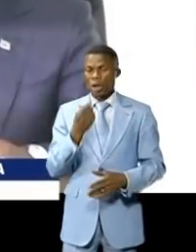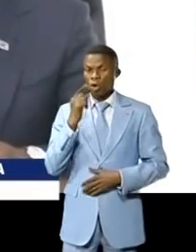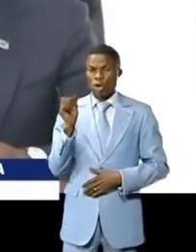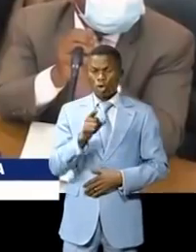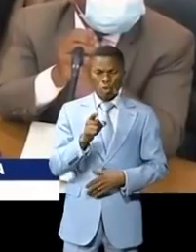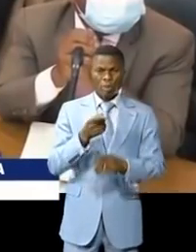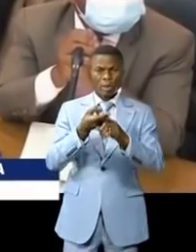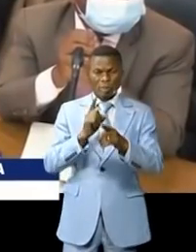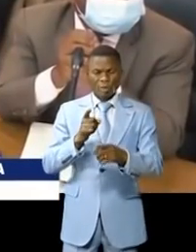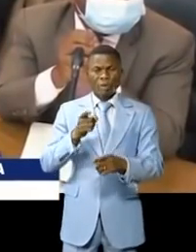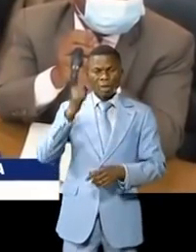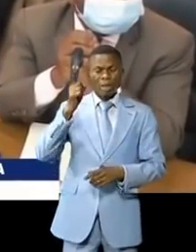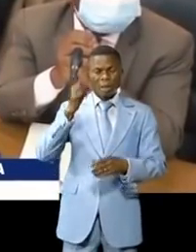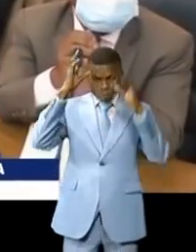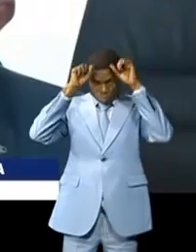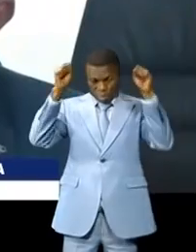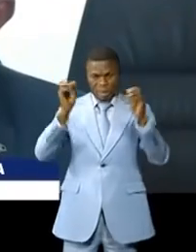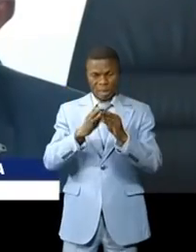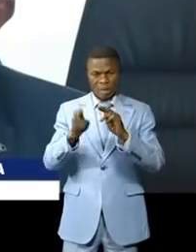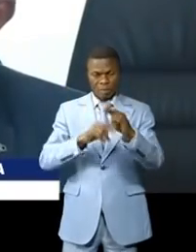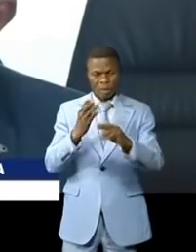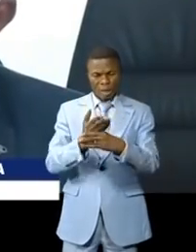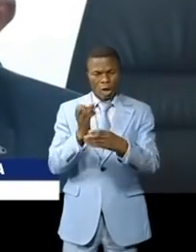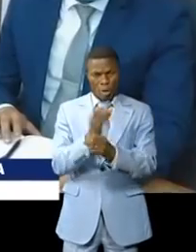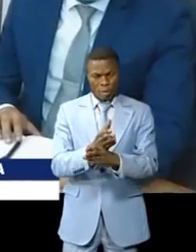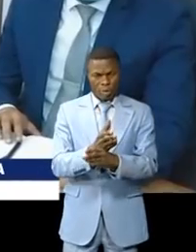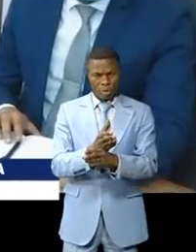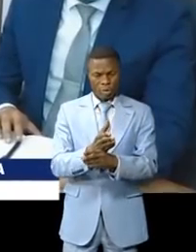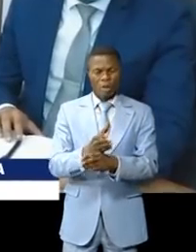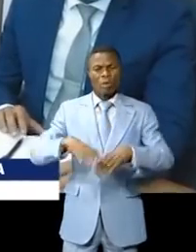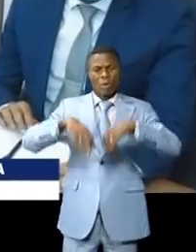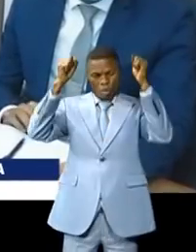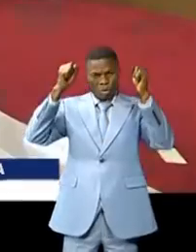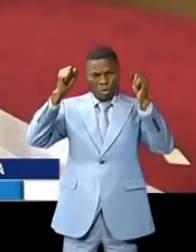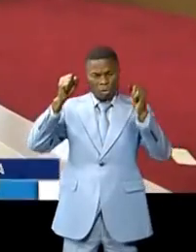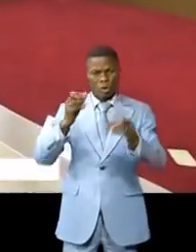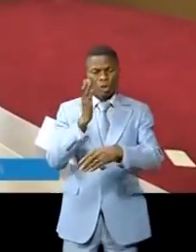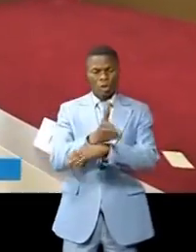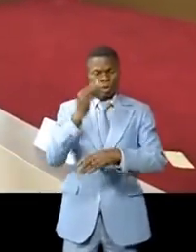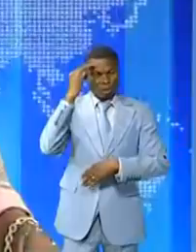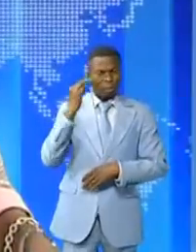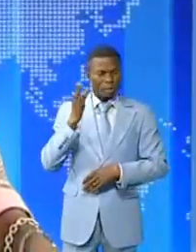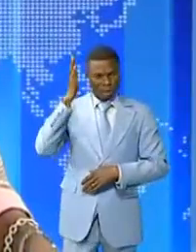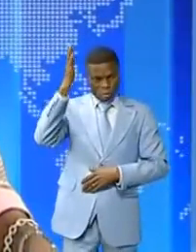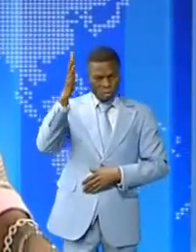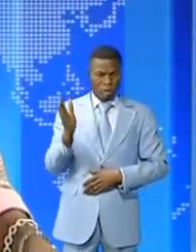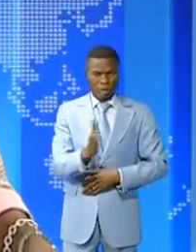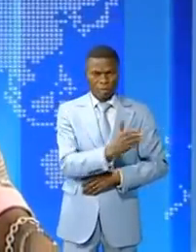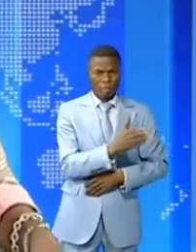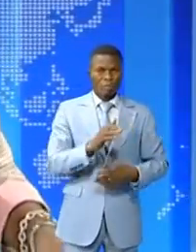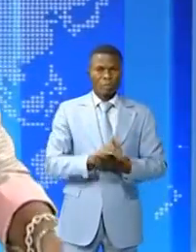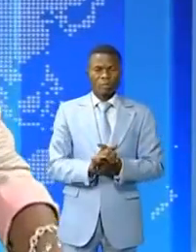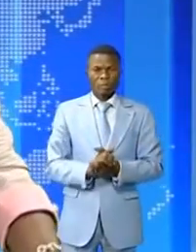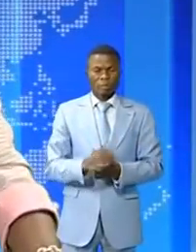chefs de l'exécutif national pour que les dossiers soient prêts pour être avalisés par le Conseil des ministres. Il y a